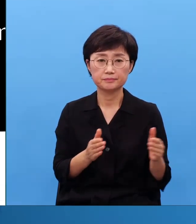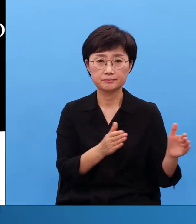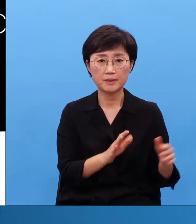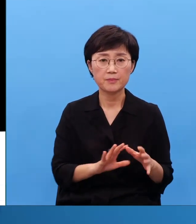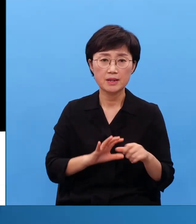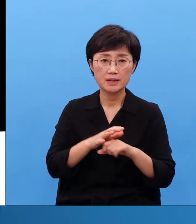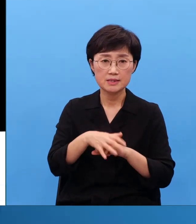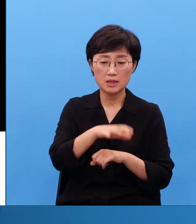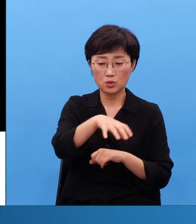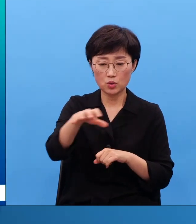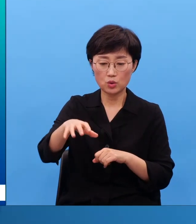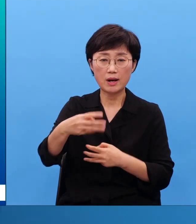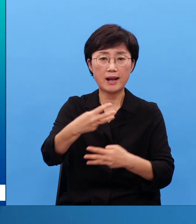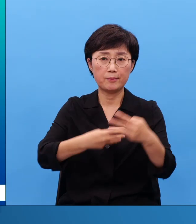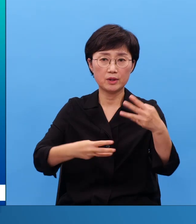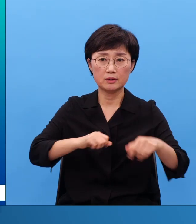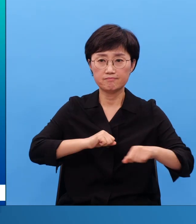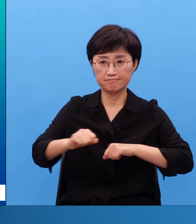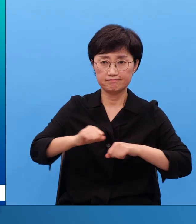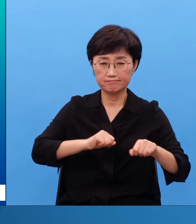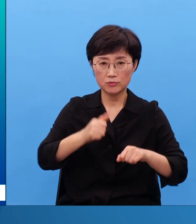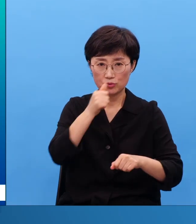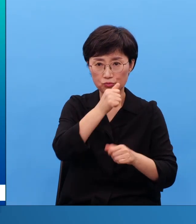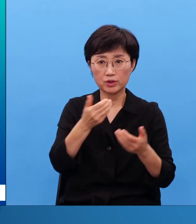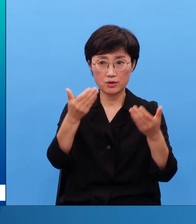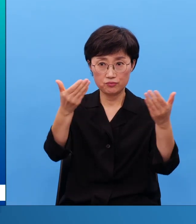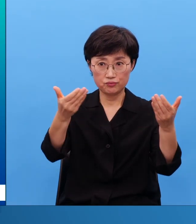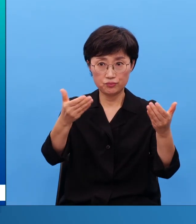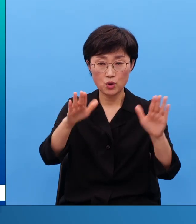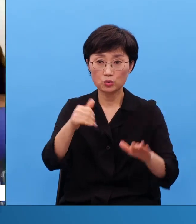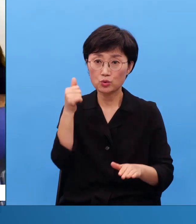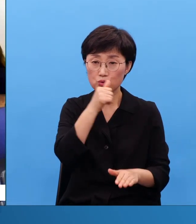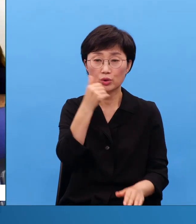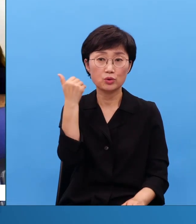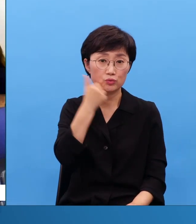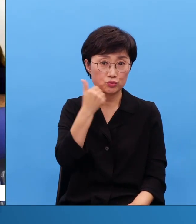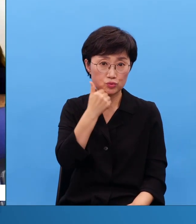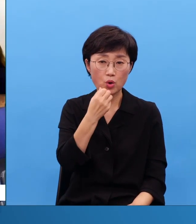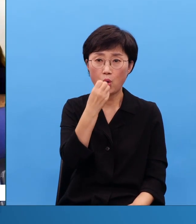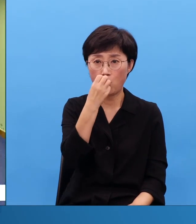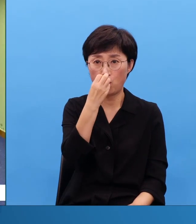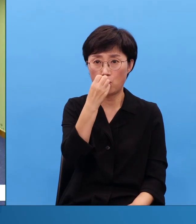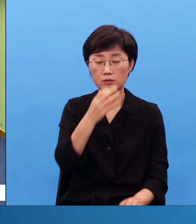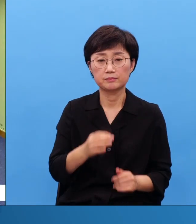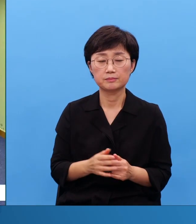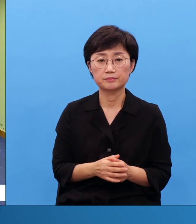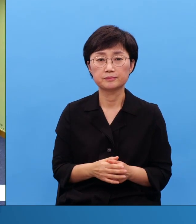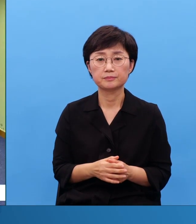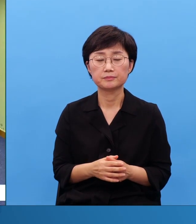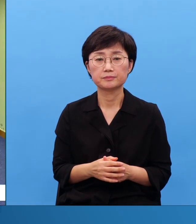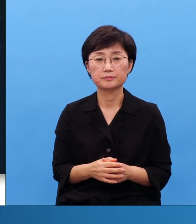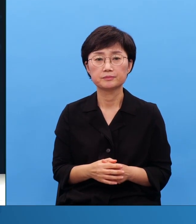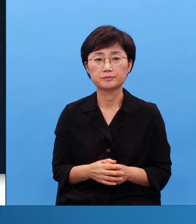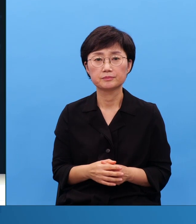전 세계 곳곳에서 일어나는 랩넌트들의 여정을 담은 랩넌트 전이 이번 주는 홍콩 랩넌트 편입니다.